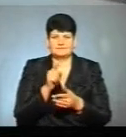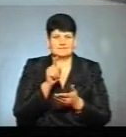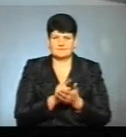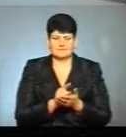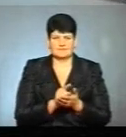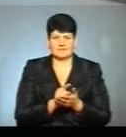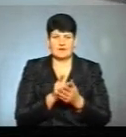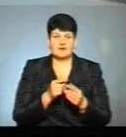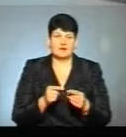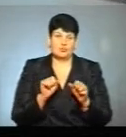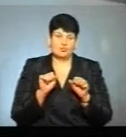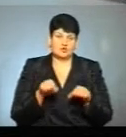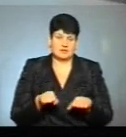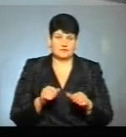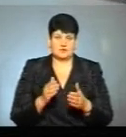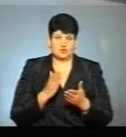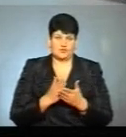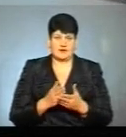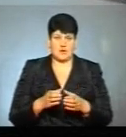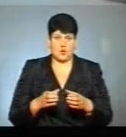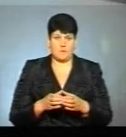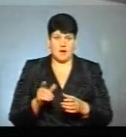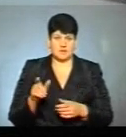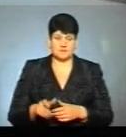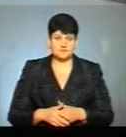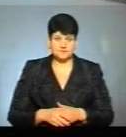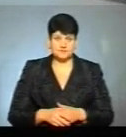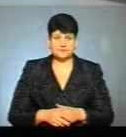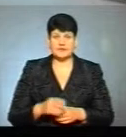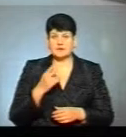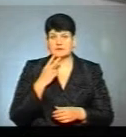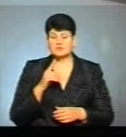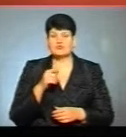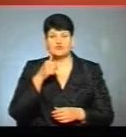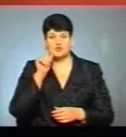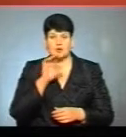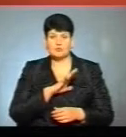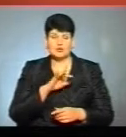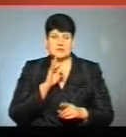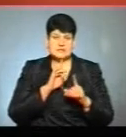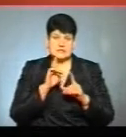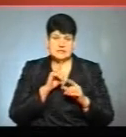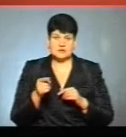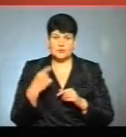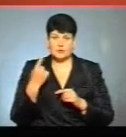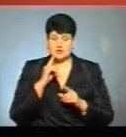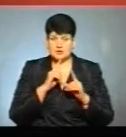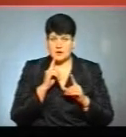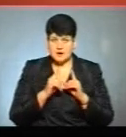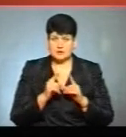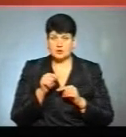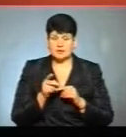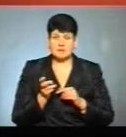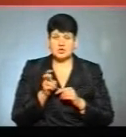для визначення можливості існування даної громади. Давайте ми все-таки подивимося, що вчора відбувалося на сесії Тернопільської обласної ради, чи